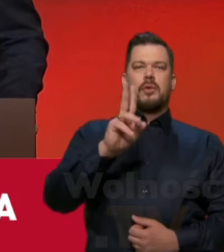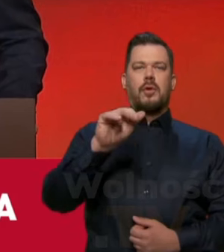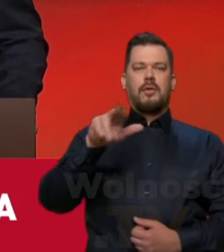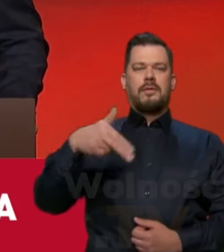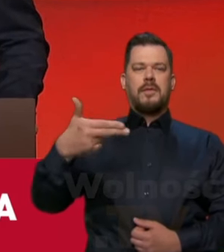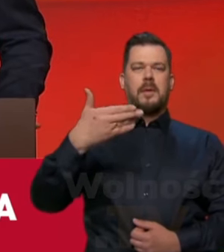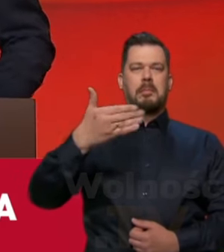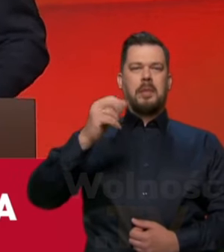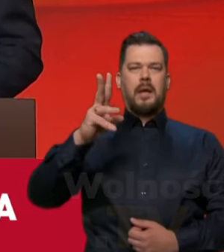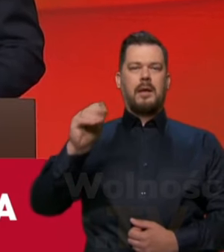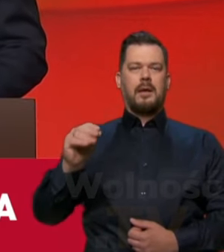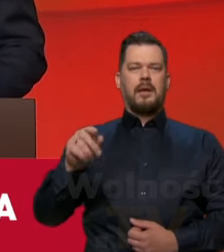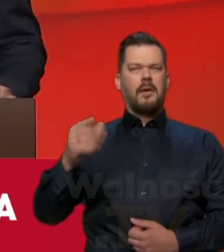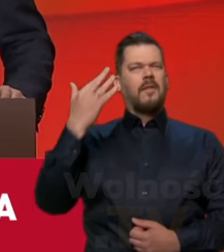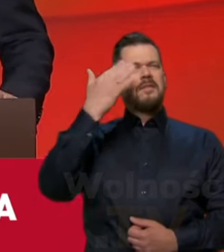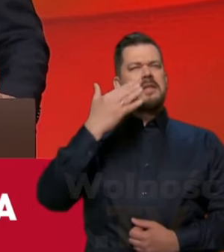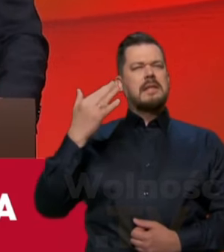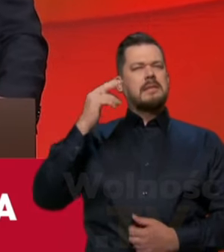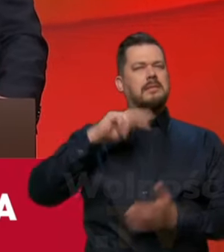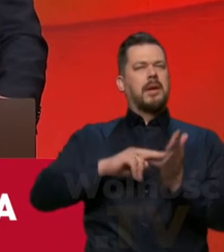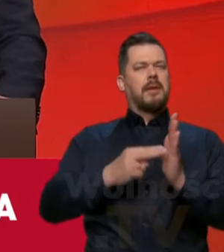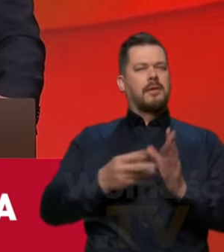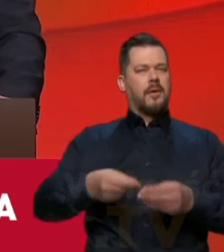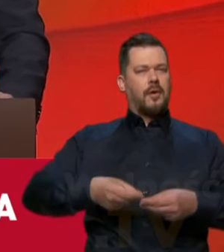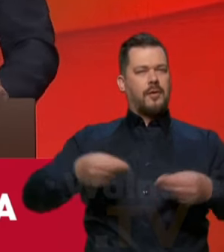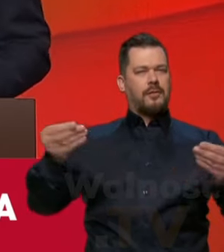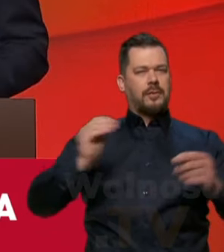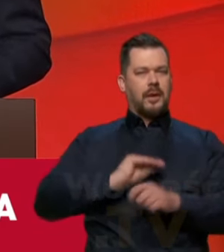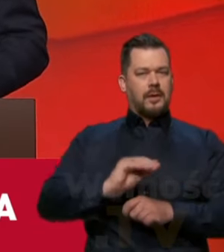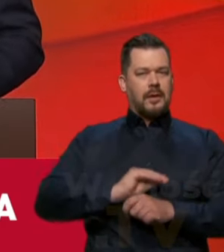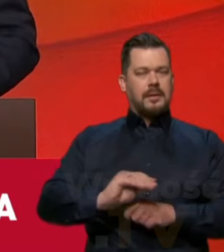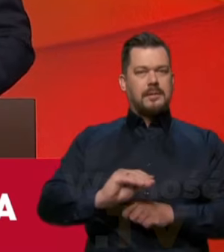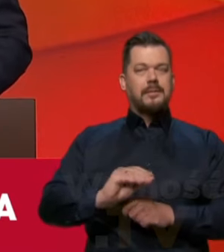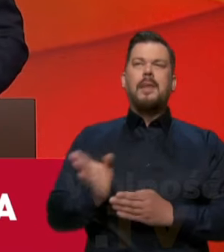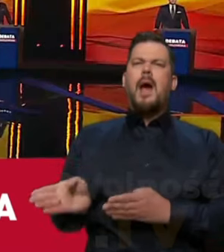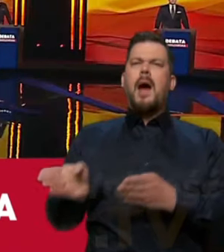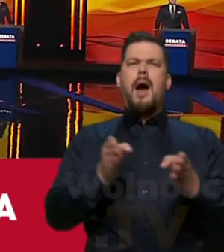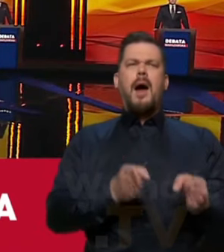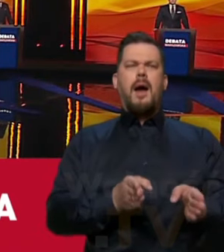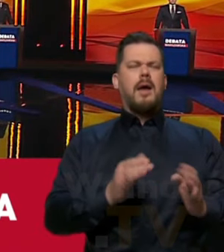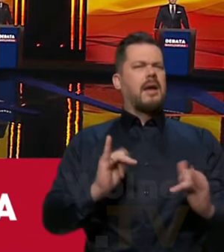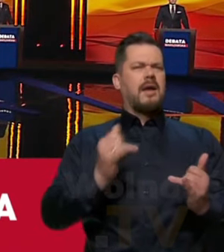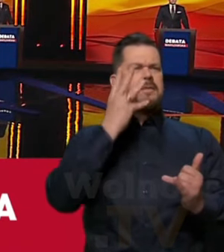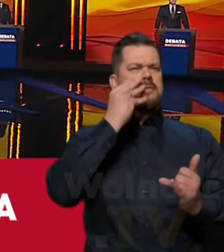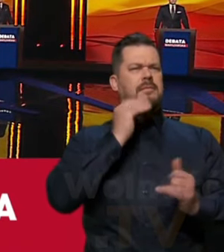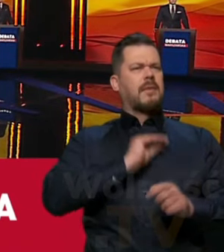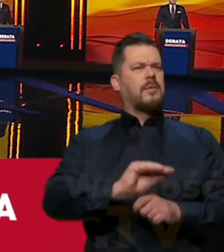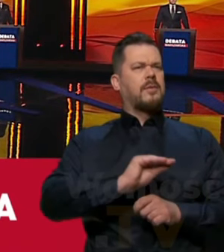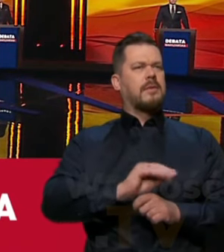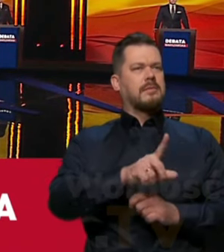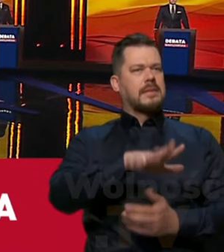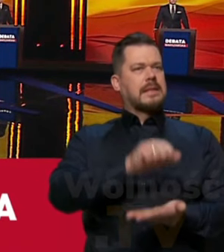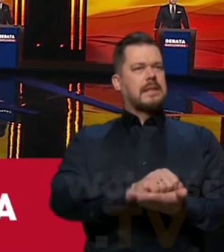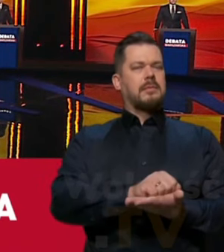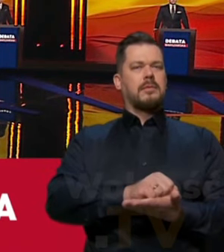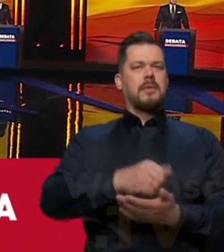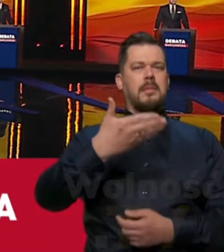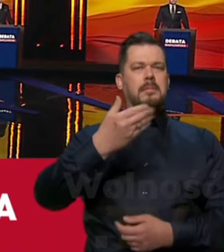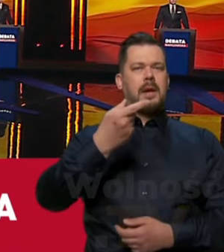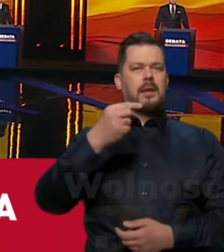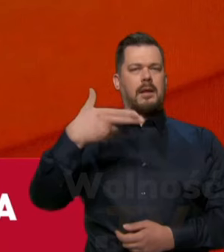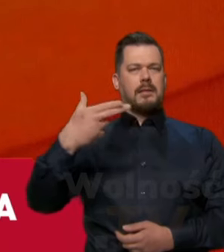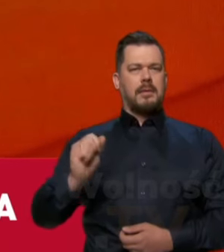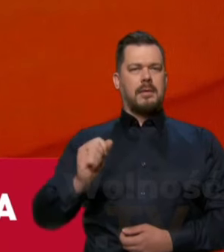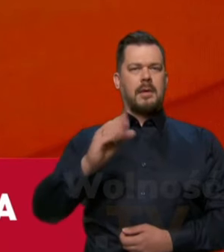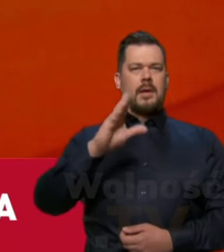jego wizja rozwoju edukacji w Warszawie. A jak z wyzwaniami w edukacji poradzi sobie Magdalena Biejat?